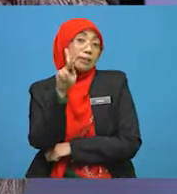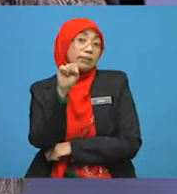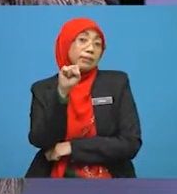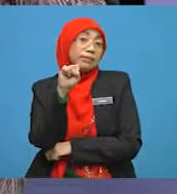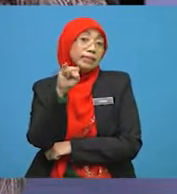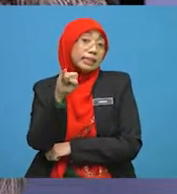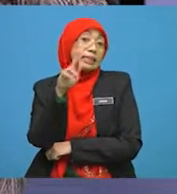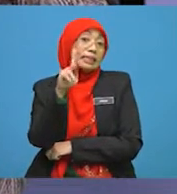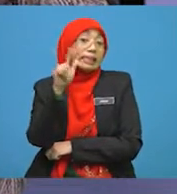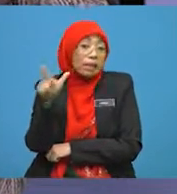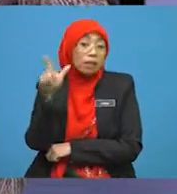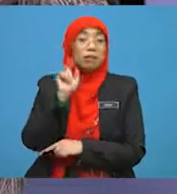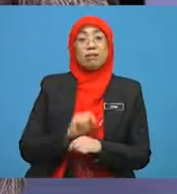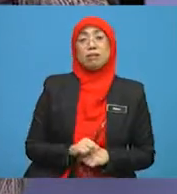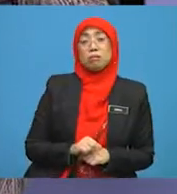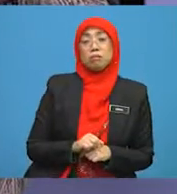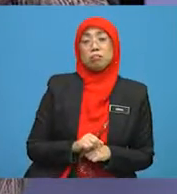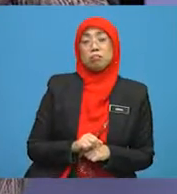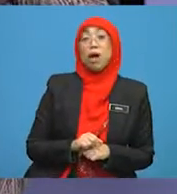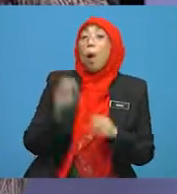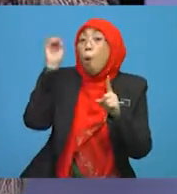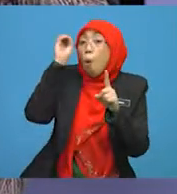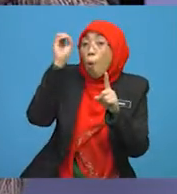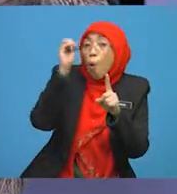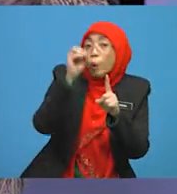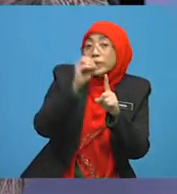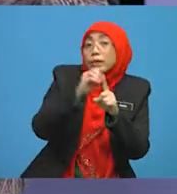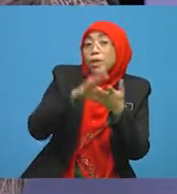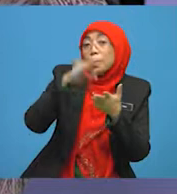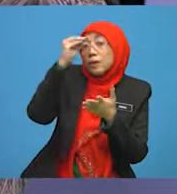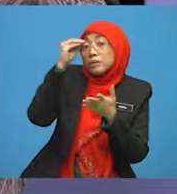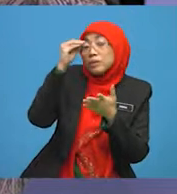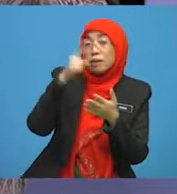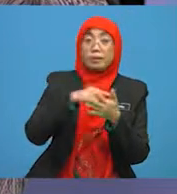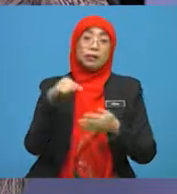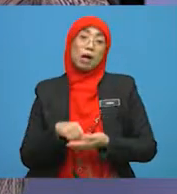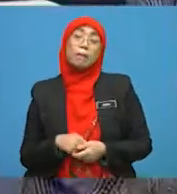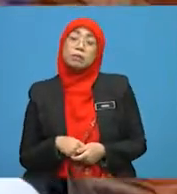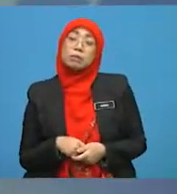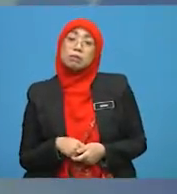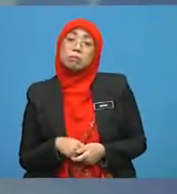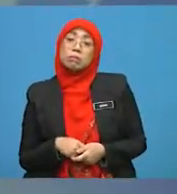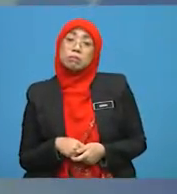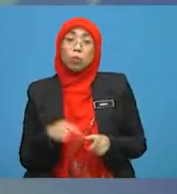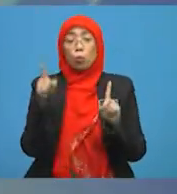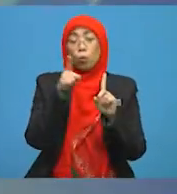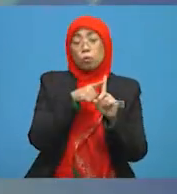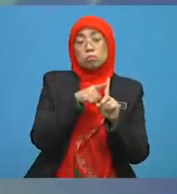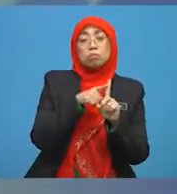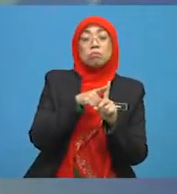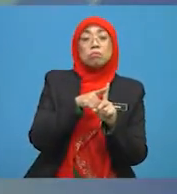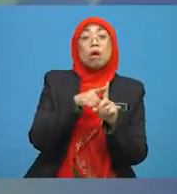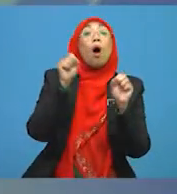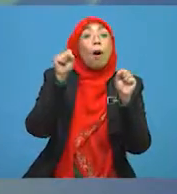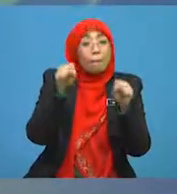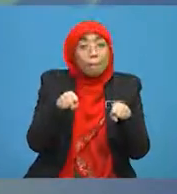Untuk makluman para pelajar, objektif pembelajaran kita untuk tajuk ini ialah pertama, pelajar dapat